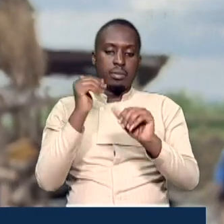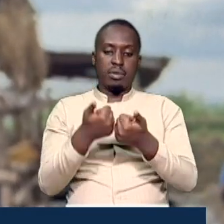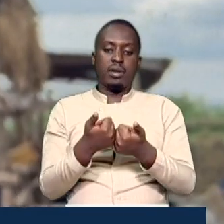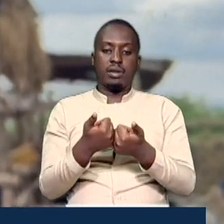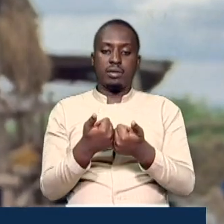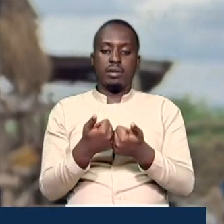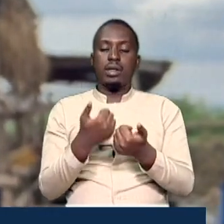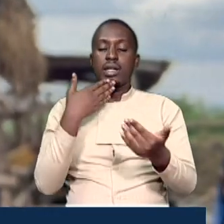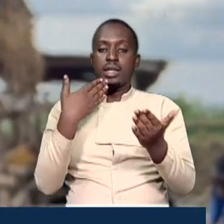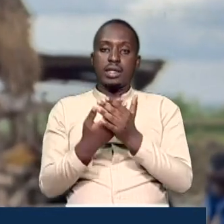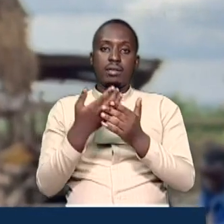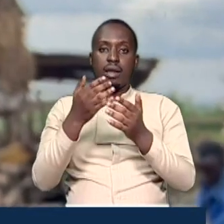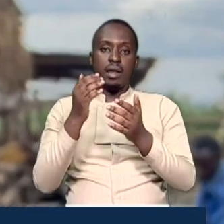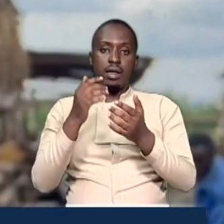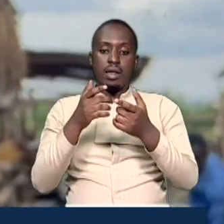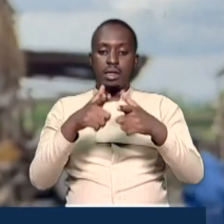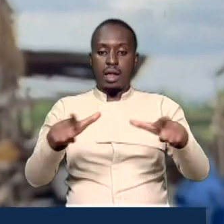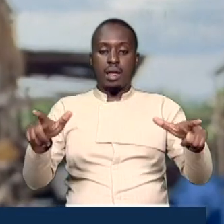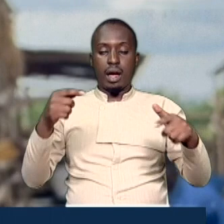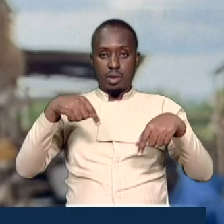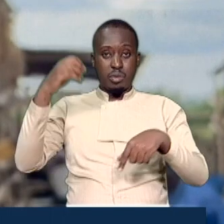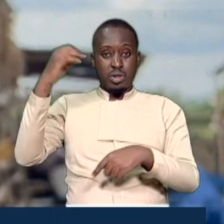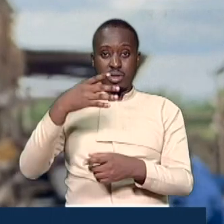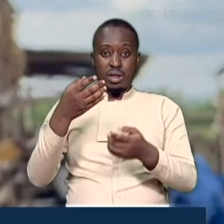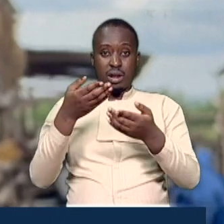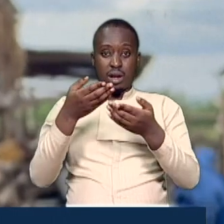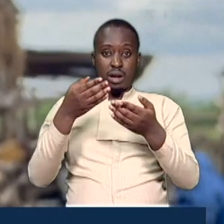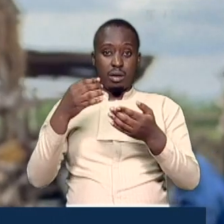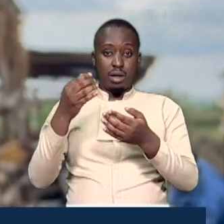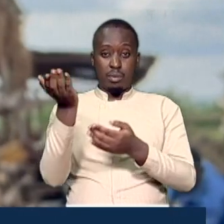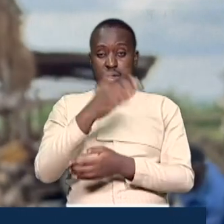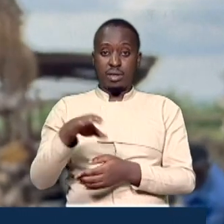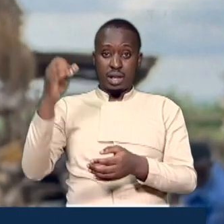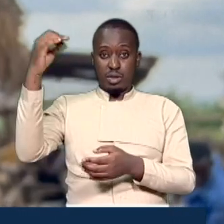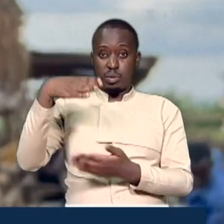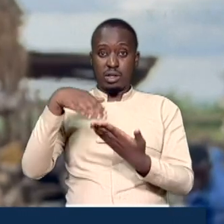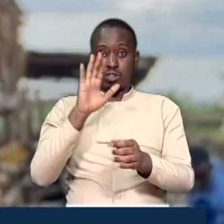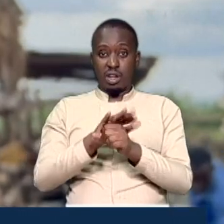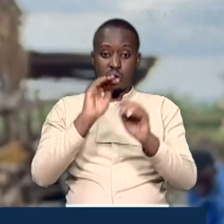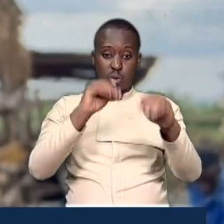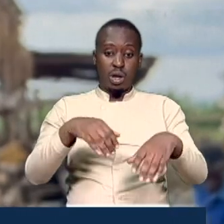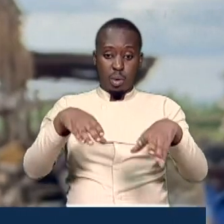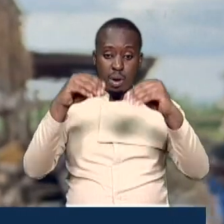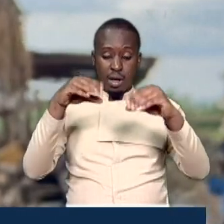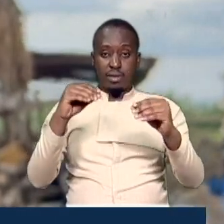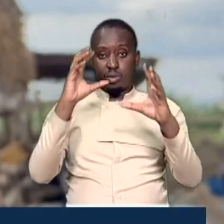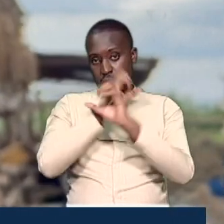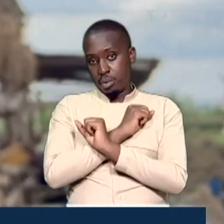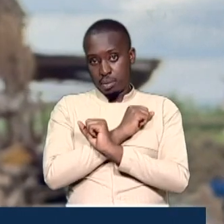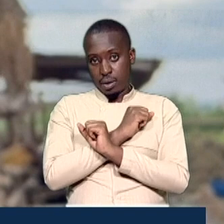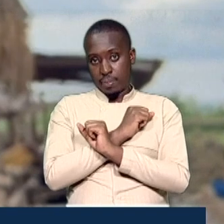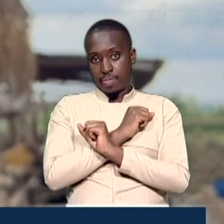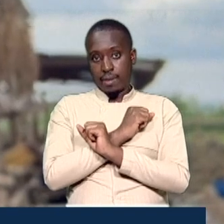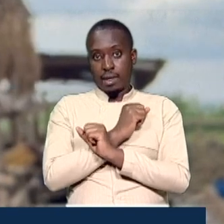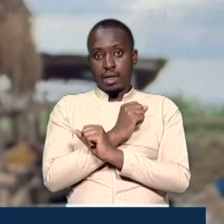bishanga bitewe n'uko hano mu Bugesera haba izuba ryinshi no guhinga ubwatsi rimwe na rimwe mu mpeshyi kukuma nk'uko